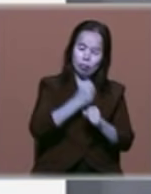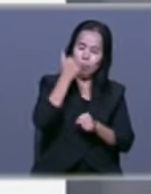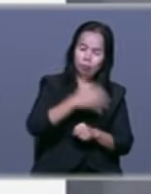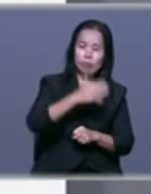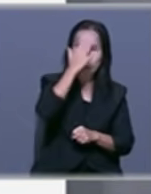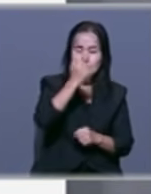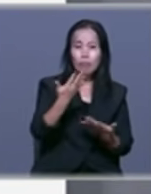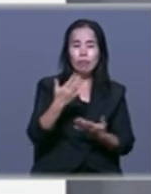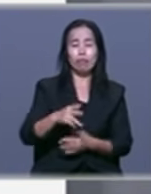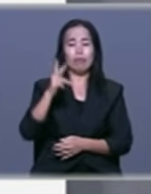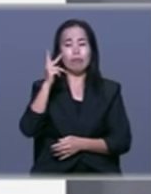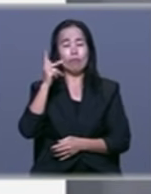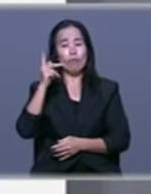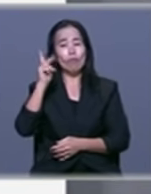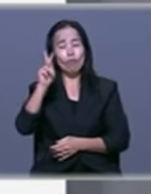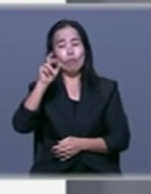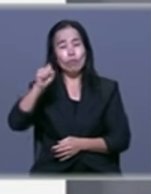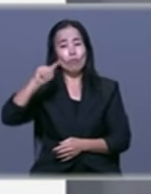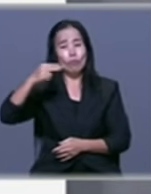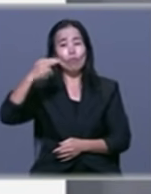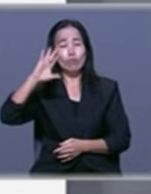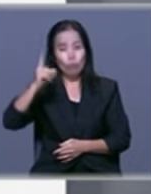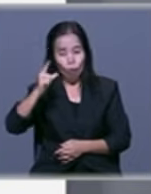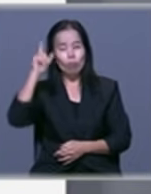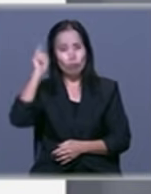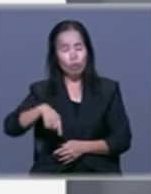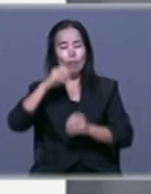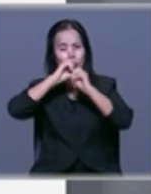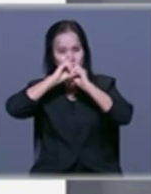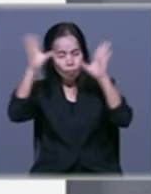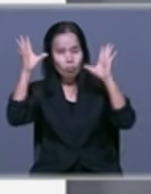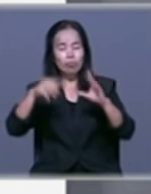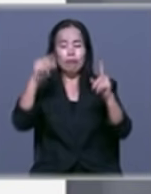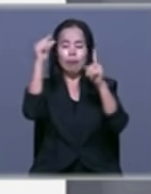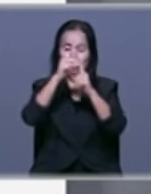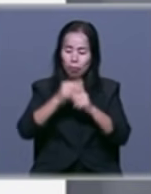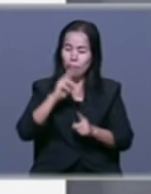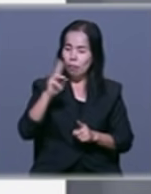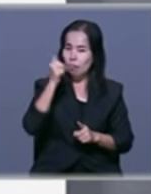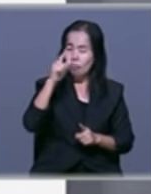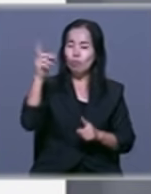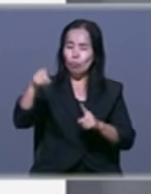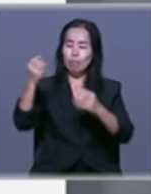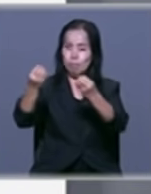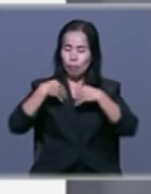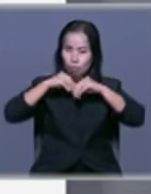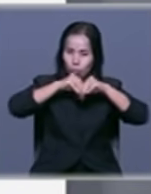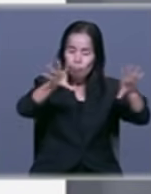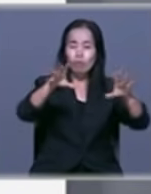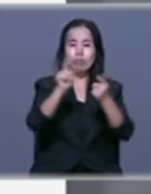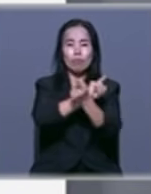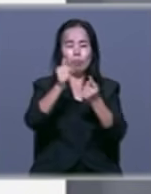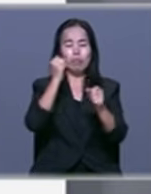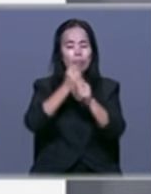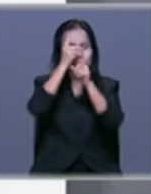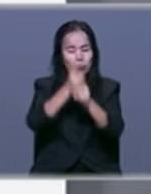ทช.ควรระบุให้ชัดเจนหรือหากคิดว่าเป็นเกณฑ์ที่เหมาะสมก็ควรผ่านการกลั่นกรองให้ชัดเจนแล้วแจ้งกับสังคมเพื่อใช้เป็นเกณฑ์ในการปฏิบั